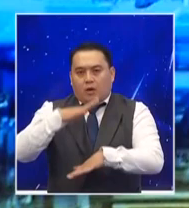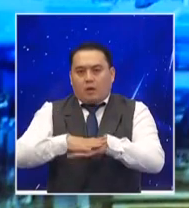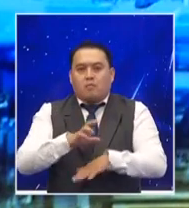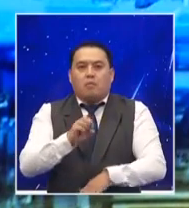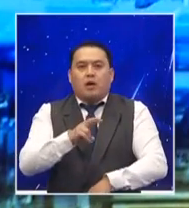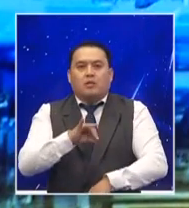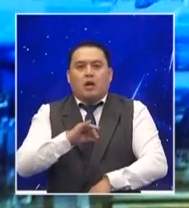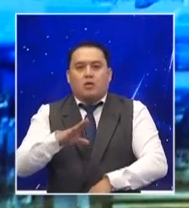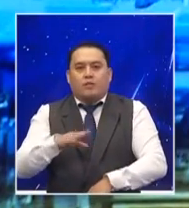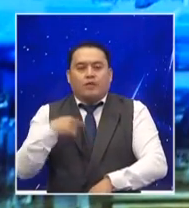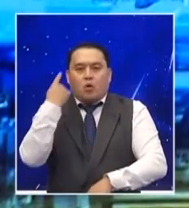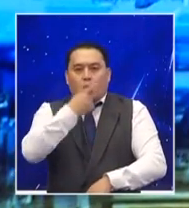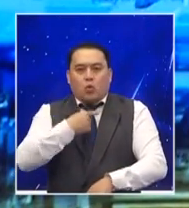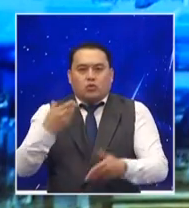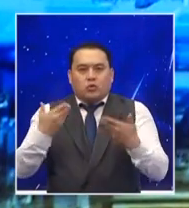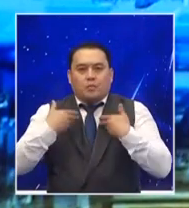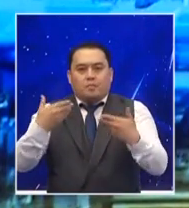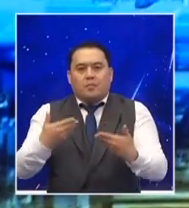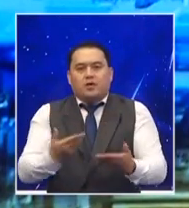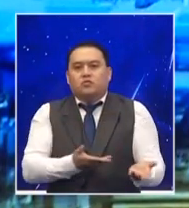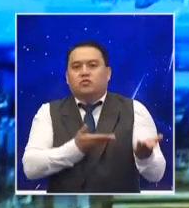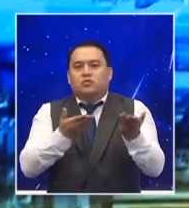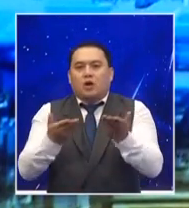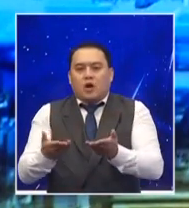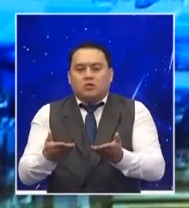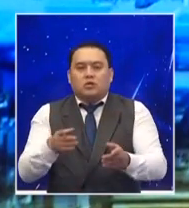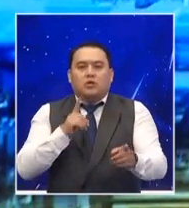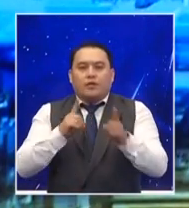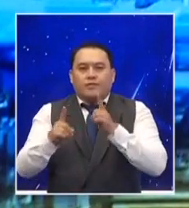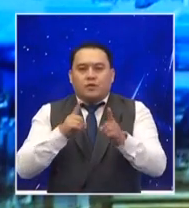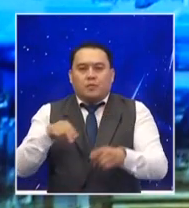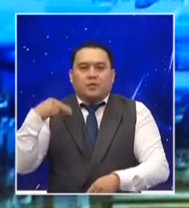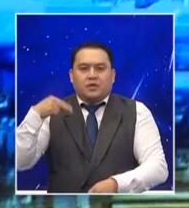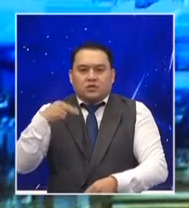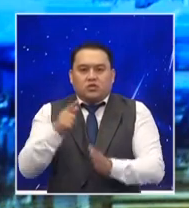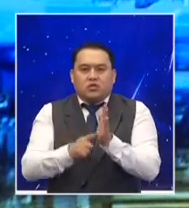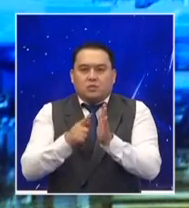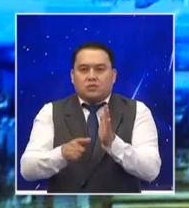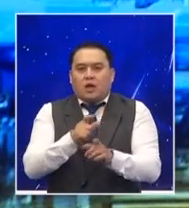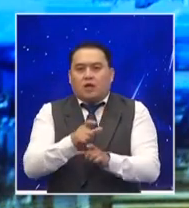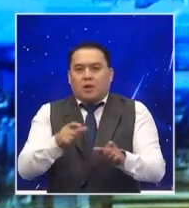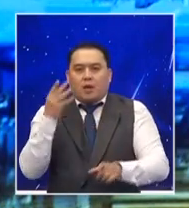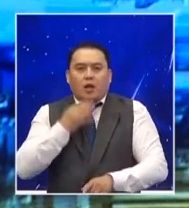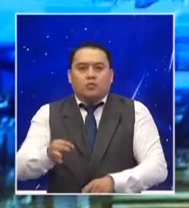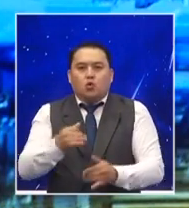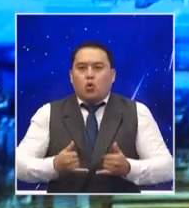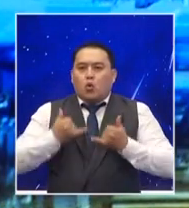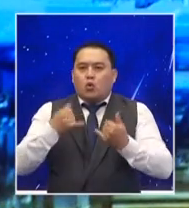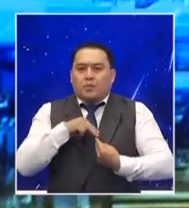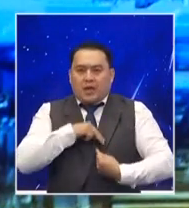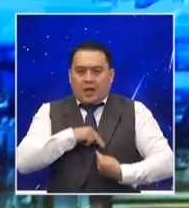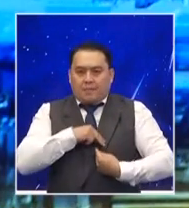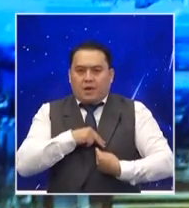Баталов жетісулықтарды осыған үндеді. Салтанатты жиында құттықта президент жарлығымен 70-тен аса жетісулыққа құрмет, еңбек